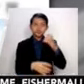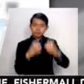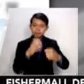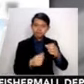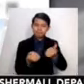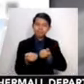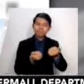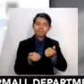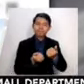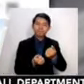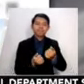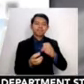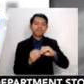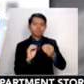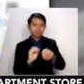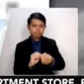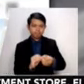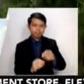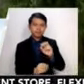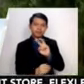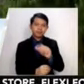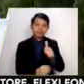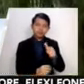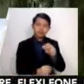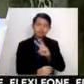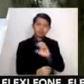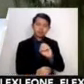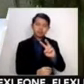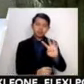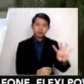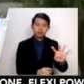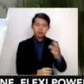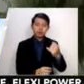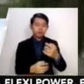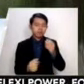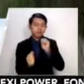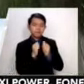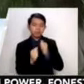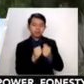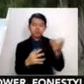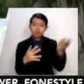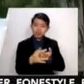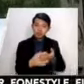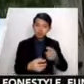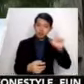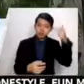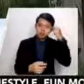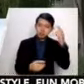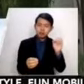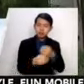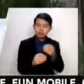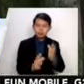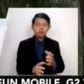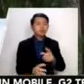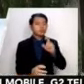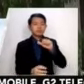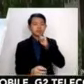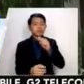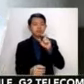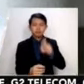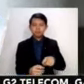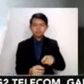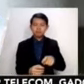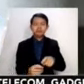No. 10-2024 na ang kaso na isang government official ay hindi dapat litisin sa judicial region kung saan